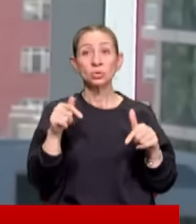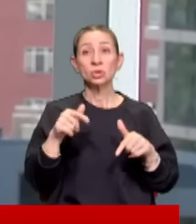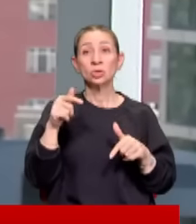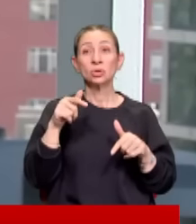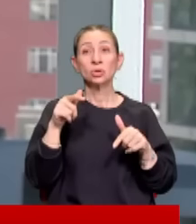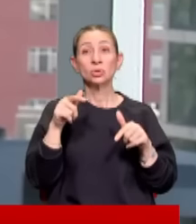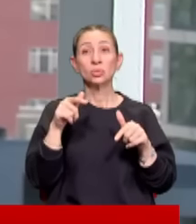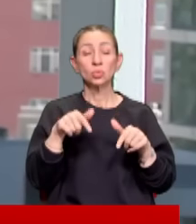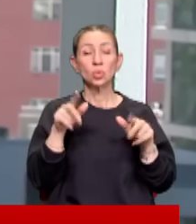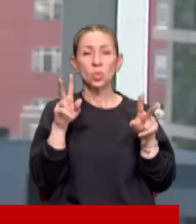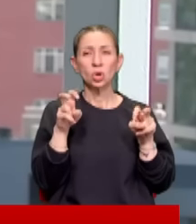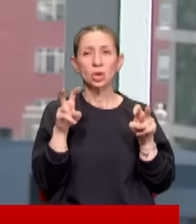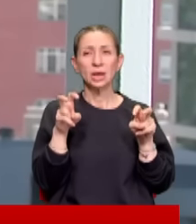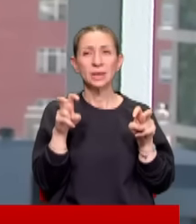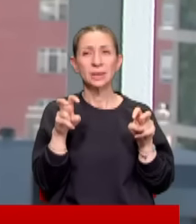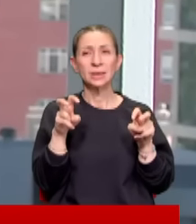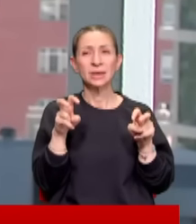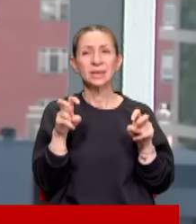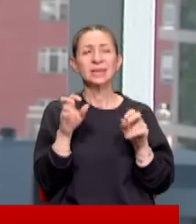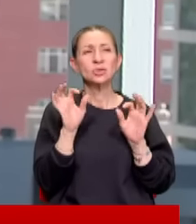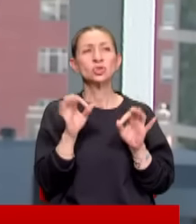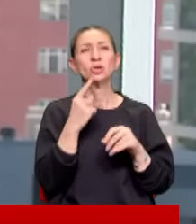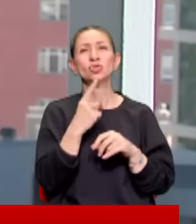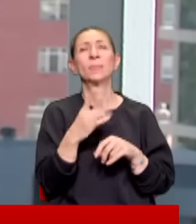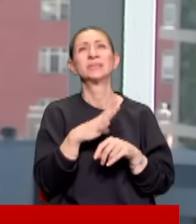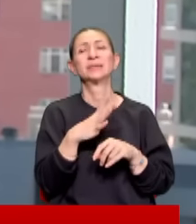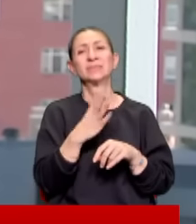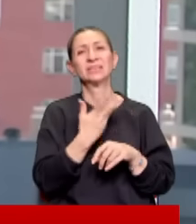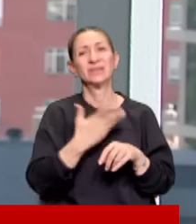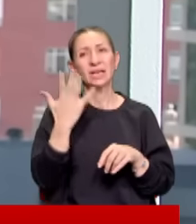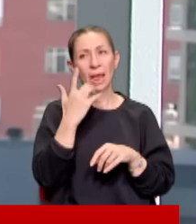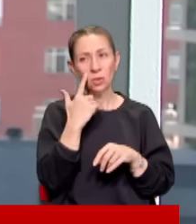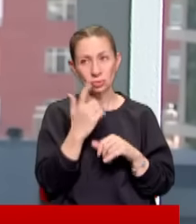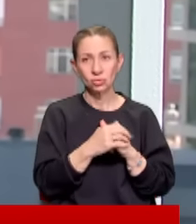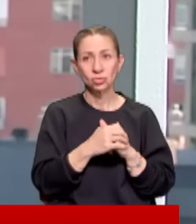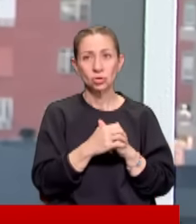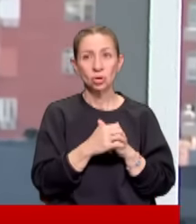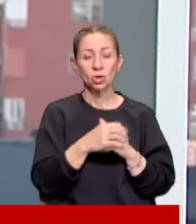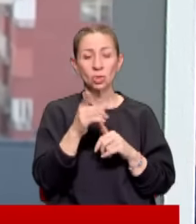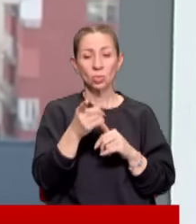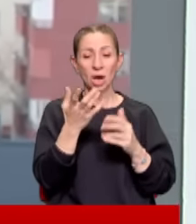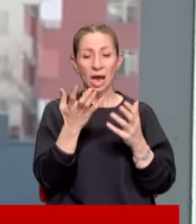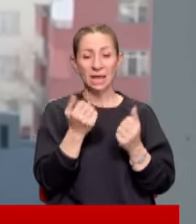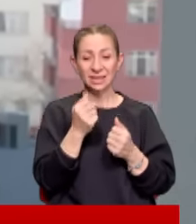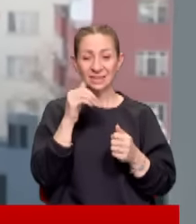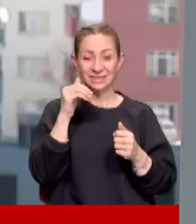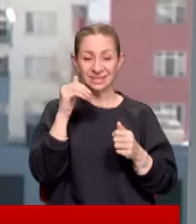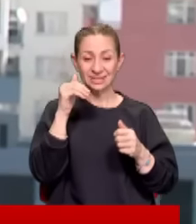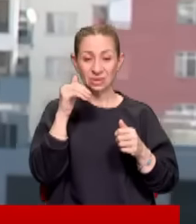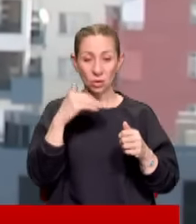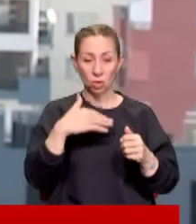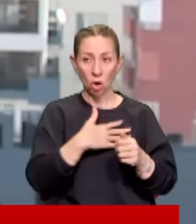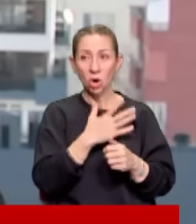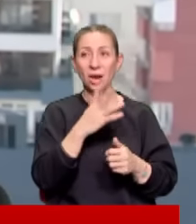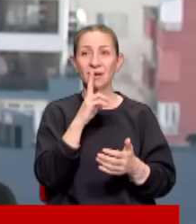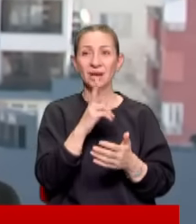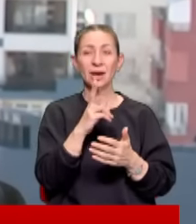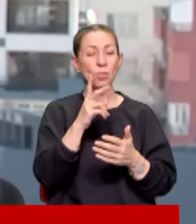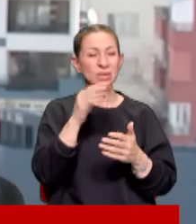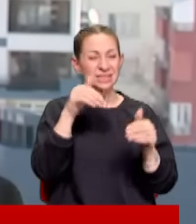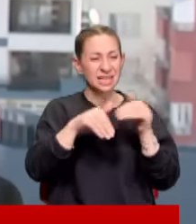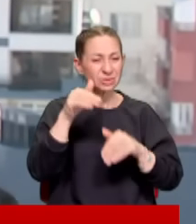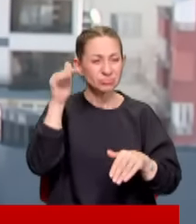tür hususlar... Yani şöyle ifade edeyim sevgili Karagöz. Bu alınan seçim sonucu benim için de bir travma.